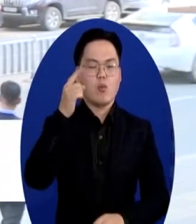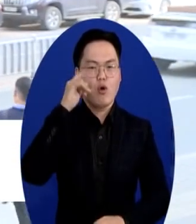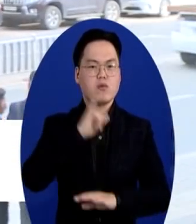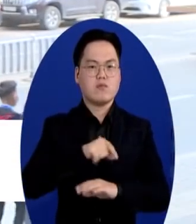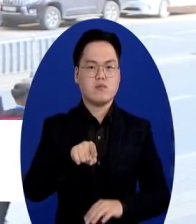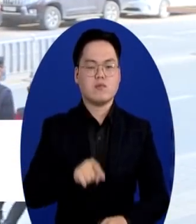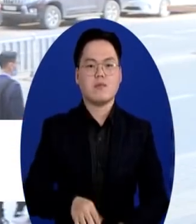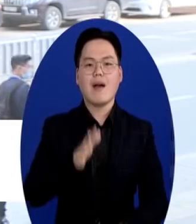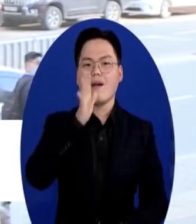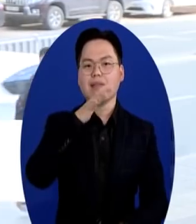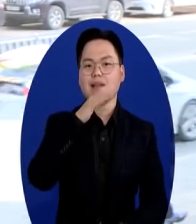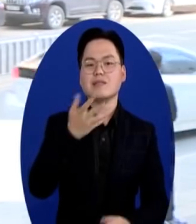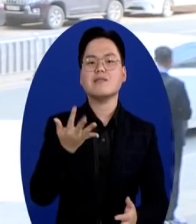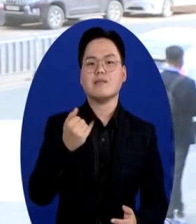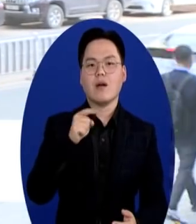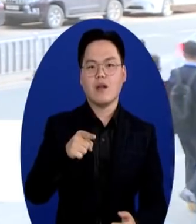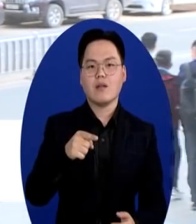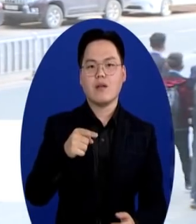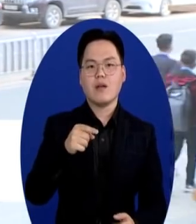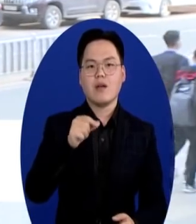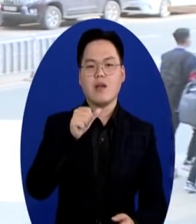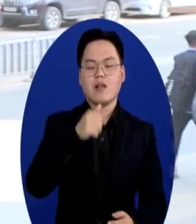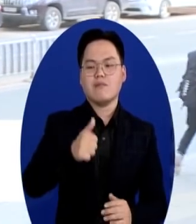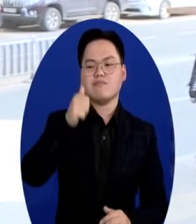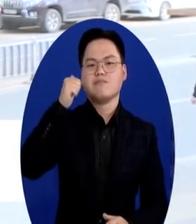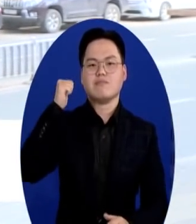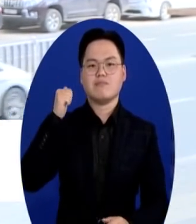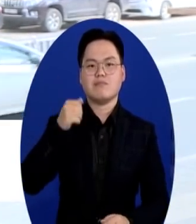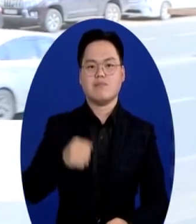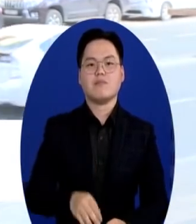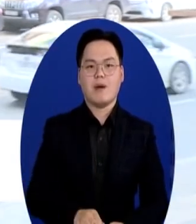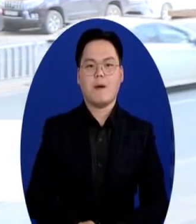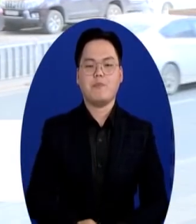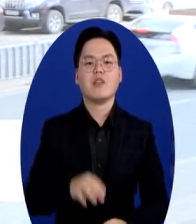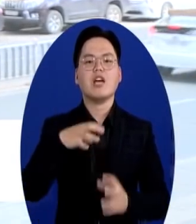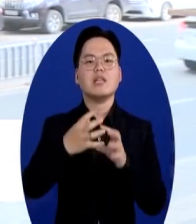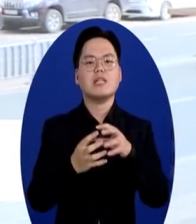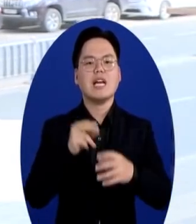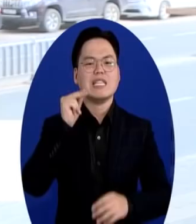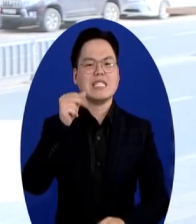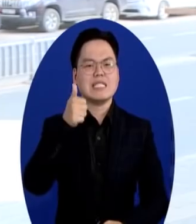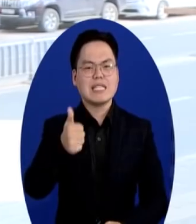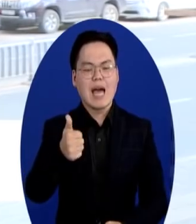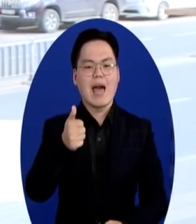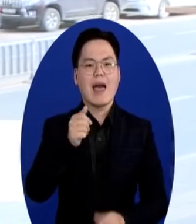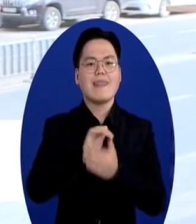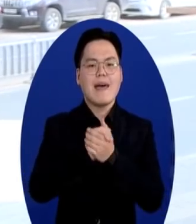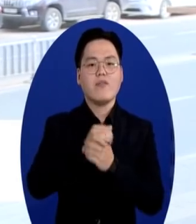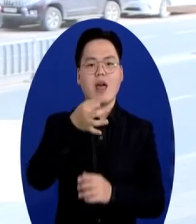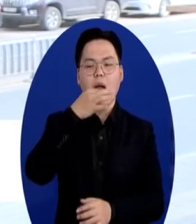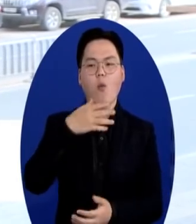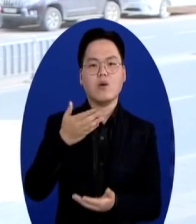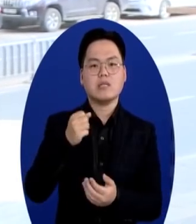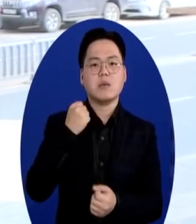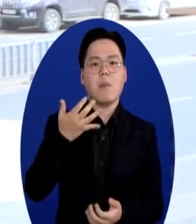нөгөө төгөр дундаж наслалтаараа бид дэлхийд 2-3-т байранд ордог. Тэгэхээр бид өнөөдөр чанартай, найдвартай юм хэрэгжүүлж чадж байна уугүй юу гэсэн